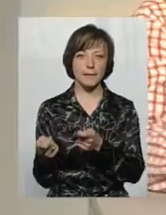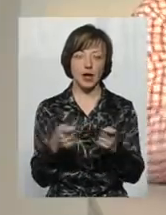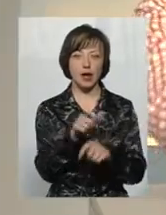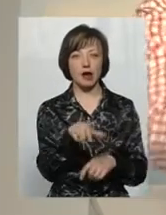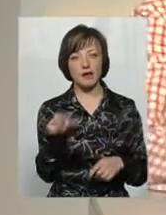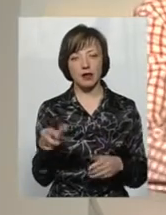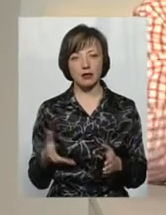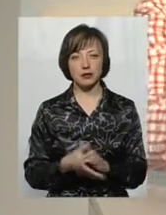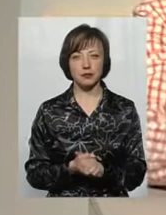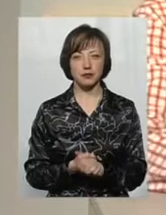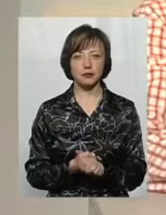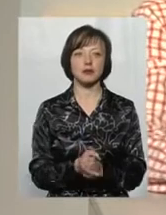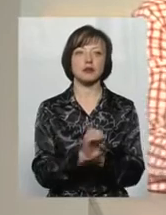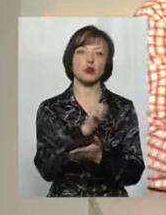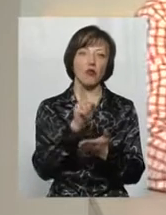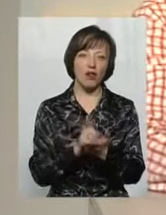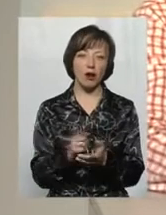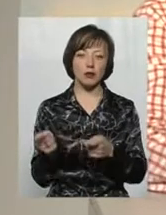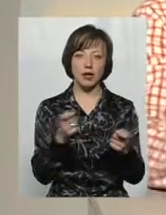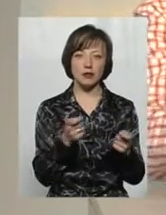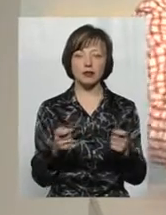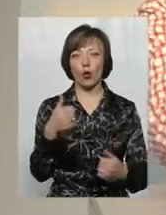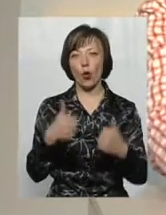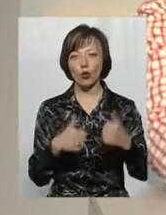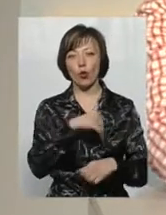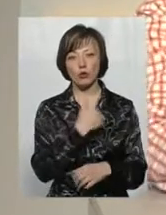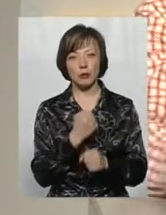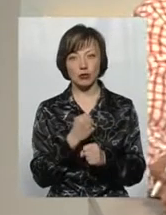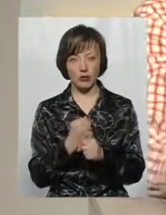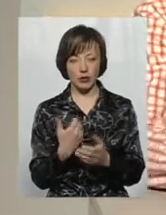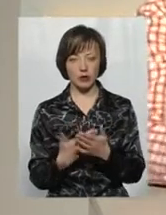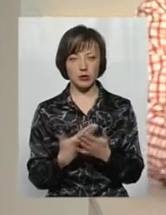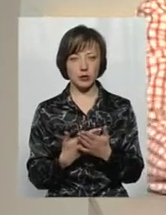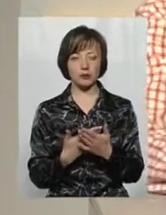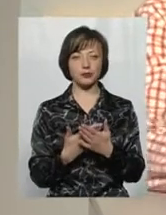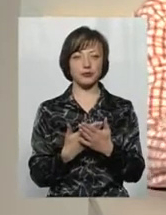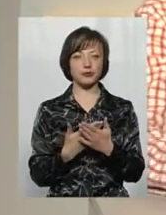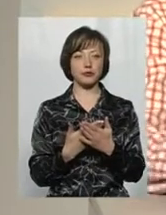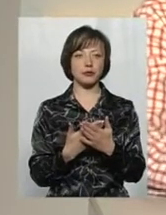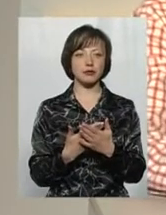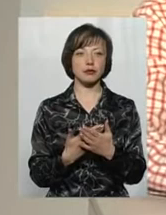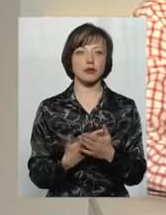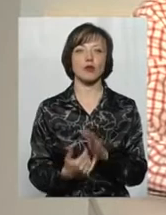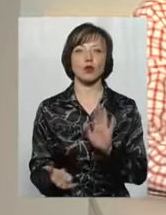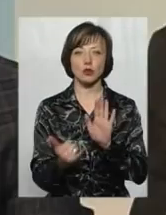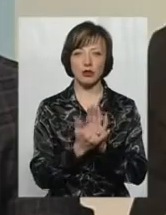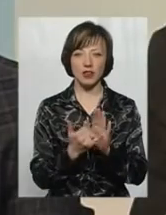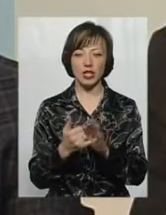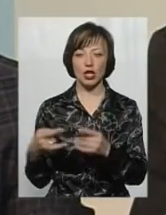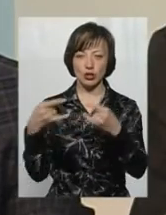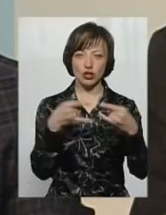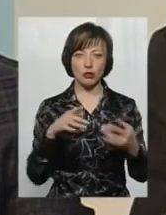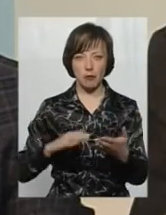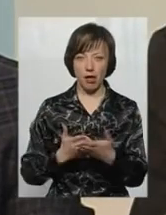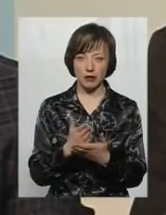окрім того, що зобов'яжуть перевізників, які підуть на конкурс, захочуть працювати так в перевезеннях, поставити GPS-навігатори. Тролейбуси так